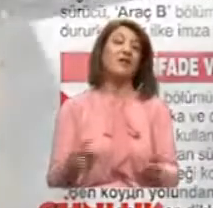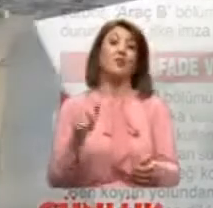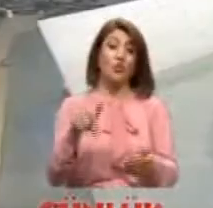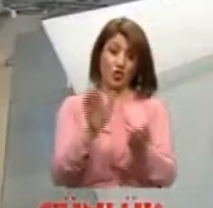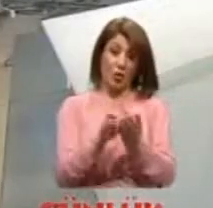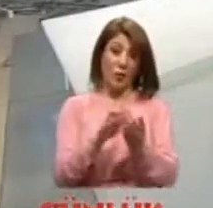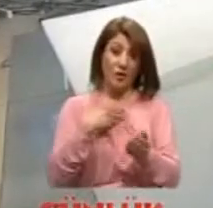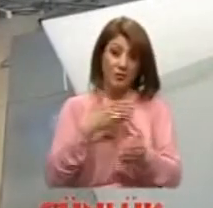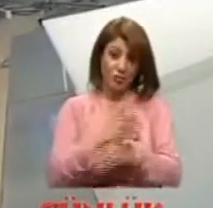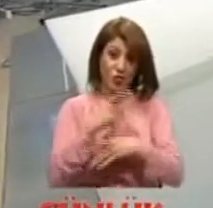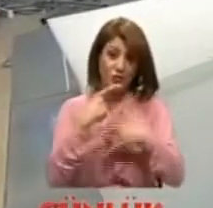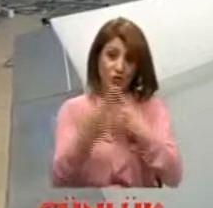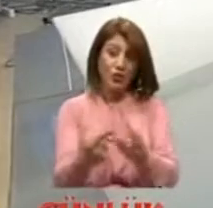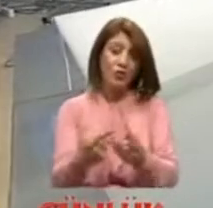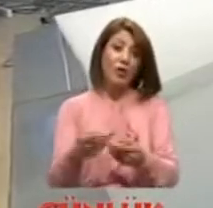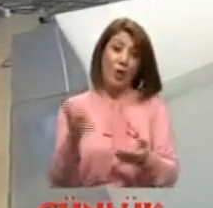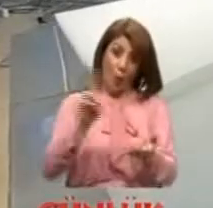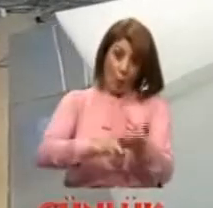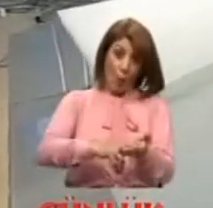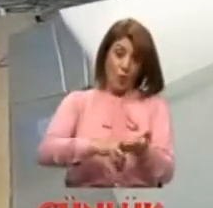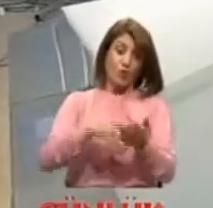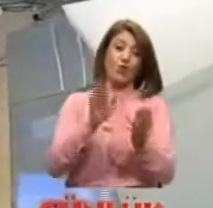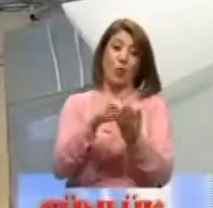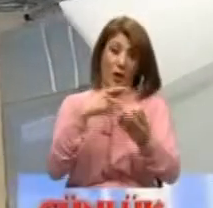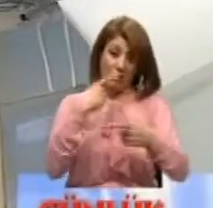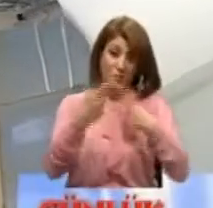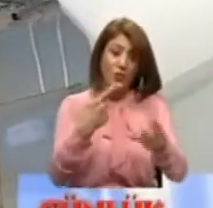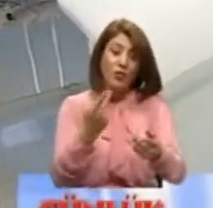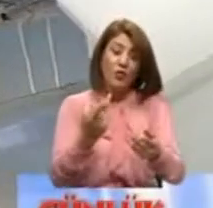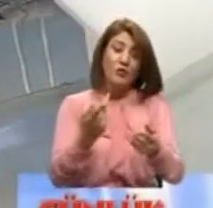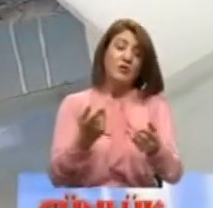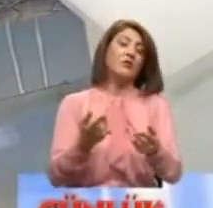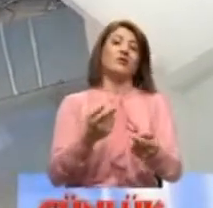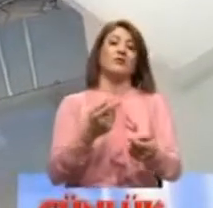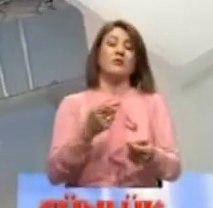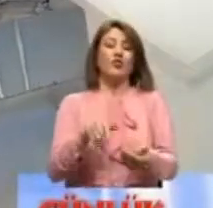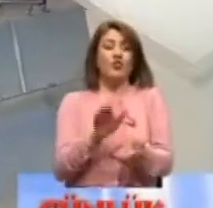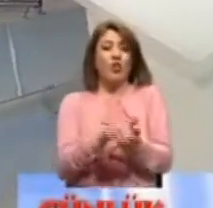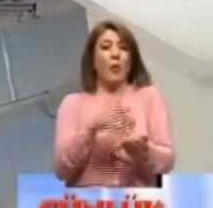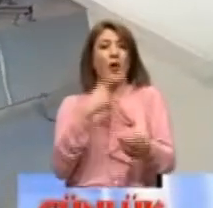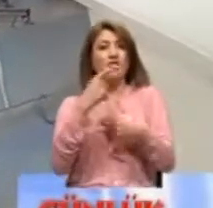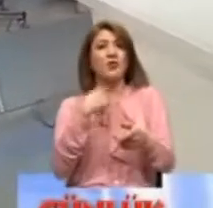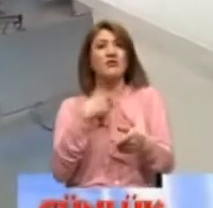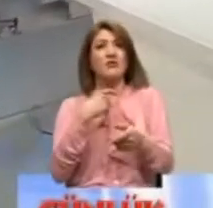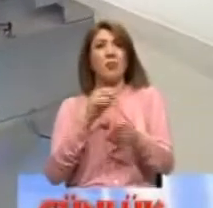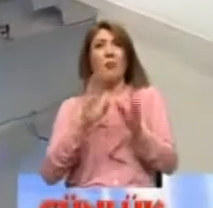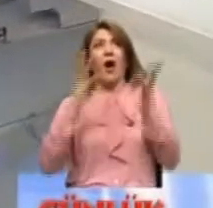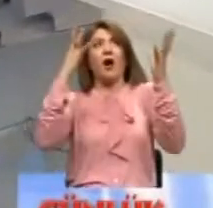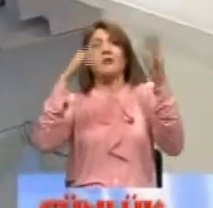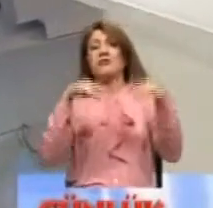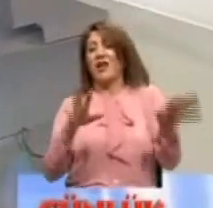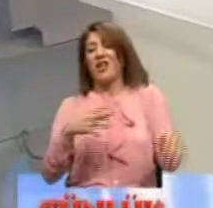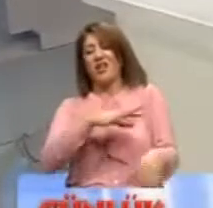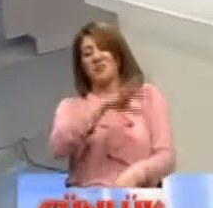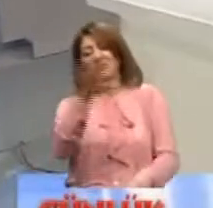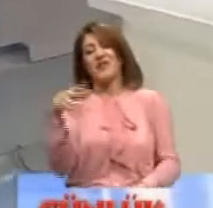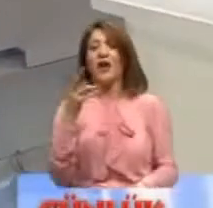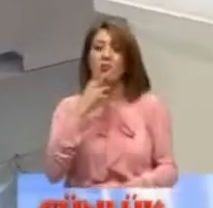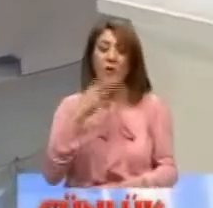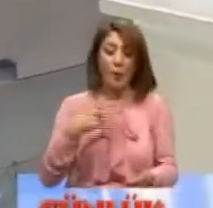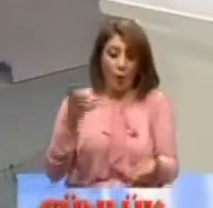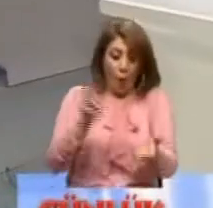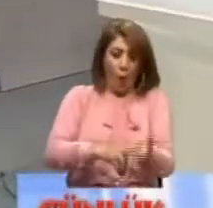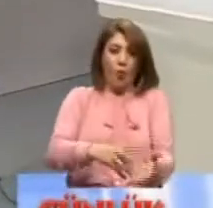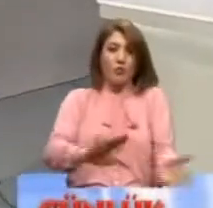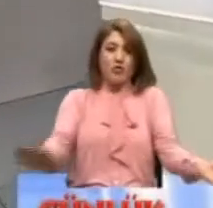Bunu köpek mi söylüyor? Hem de ölü. Köpeğin konuşması çok tuhaf değil aslında alıştık yani bir sürü öyle haber çıkıyor ama ölü köpeğin konuşması